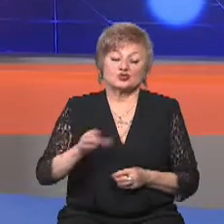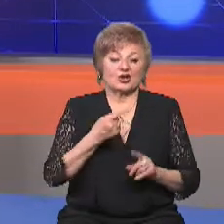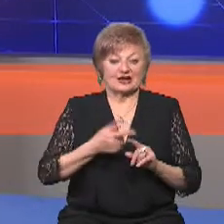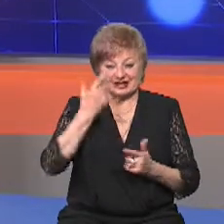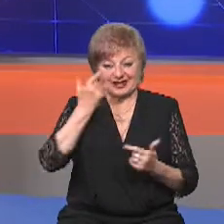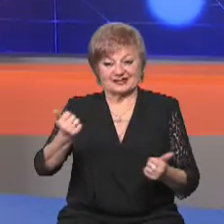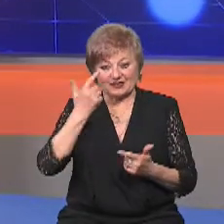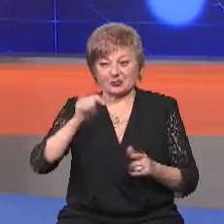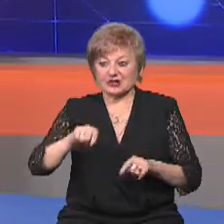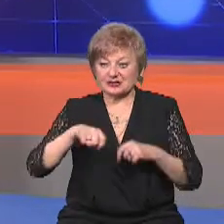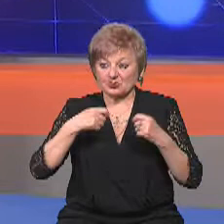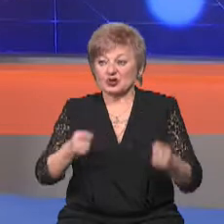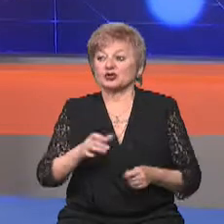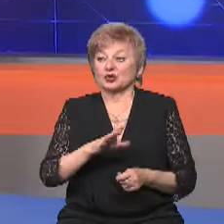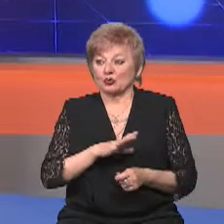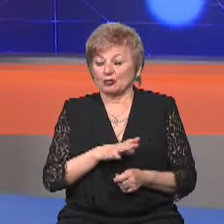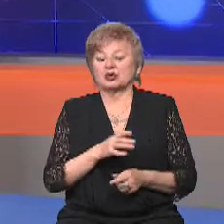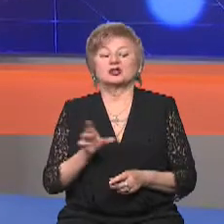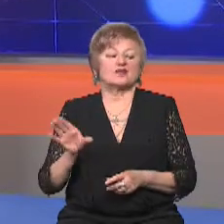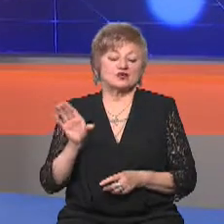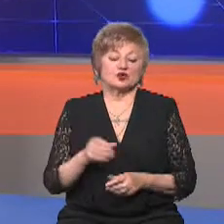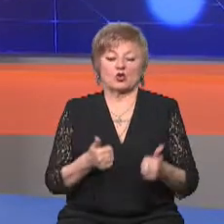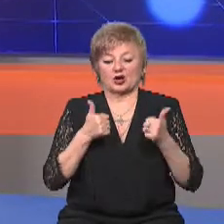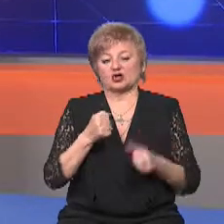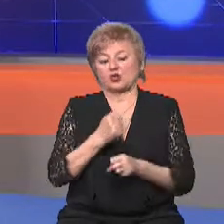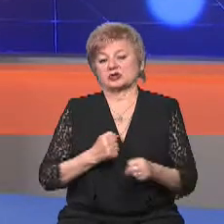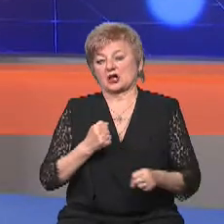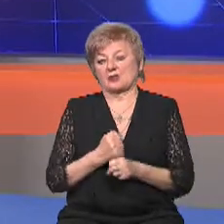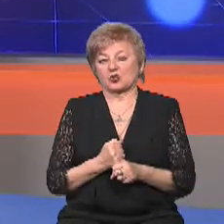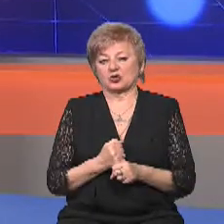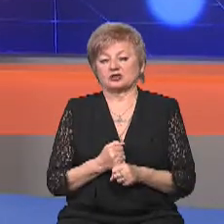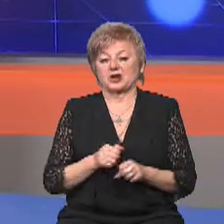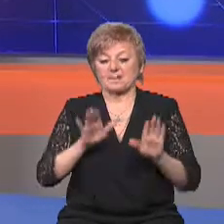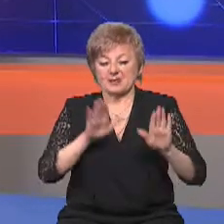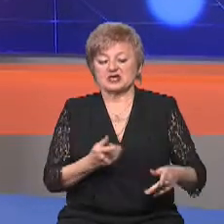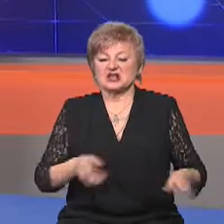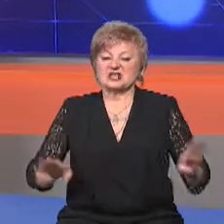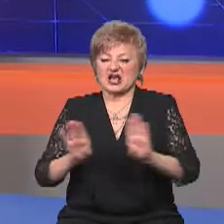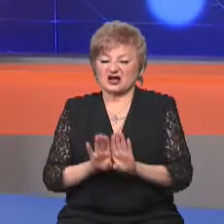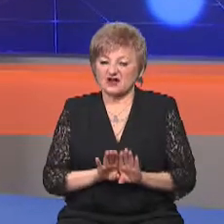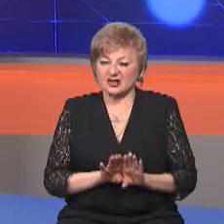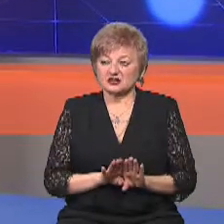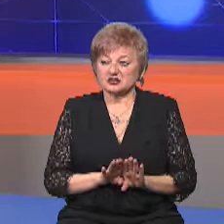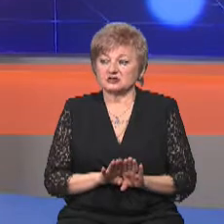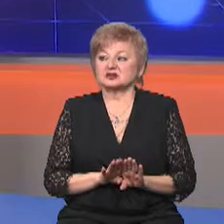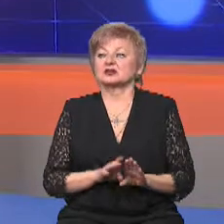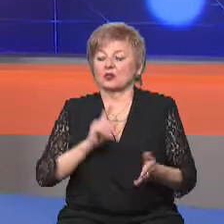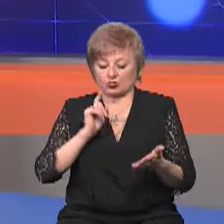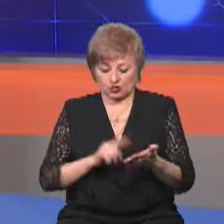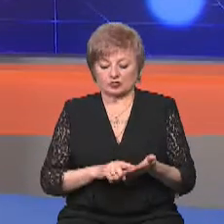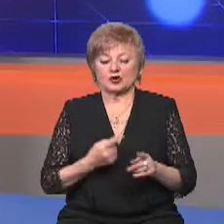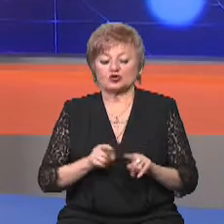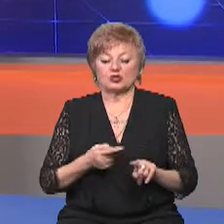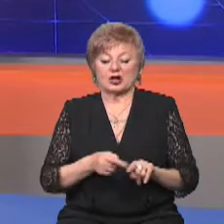інформації, яку ми передавали, було добре відпрацьовувалось, тобто ці точки закривались і, ну, поступала інформація, що